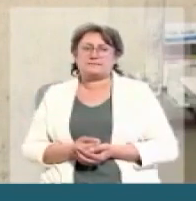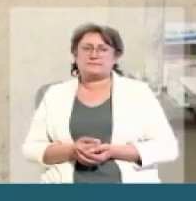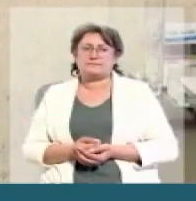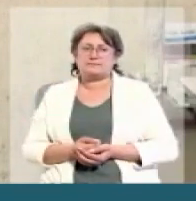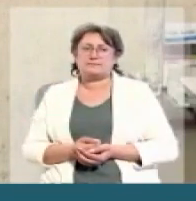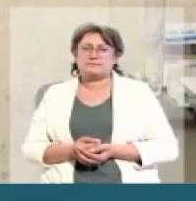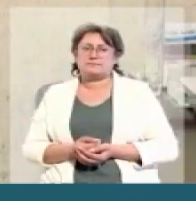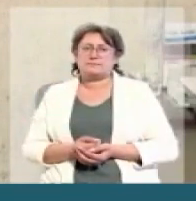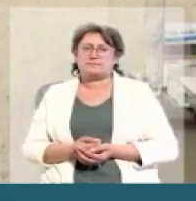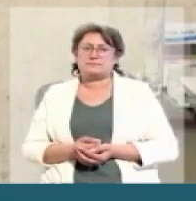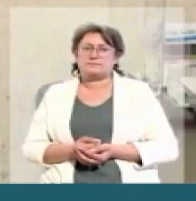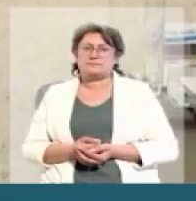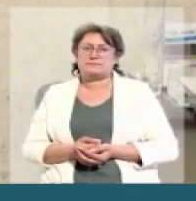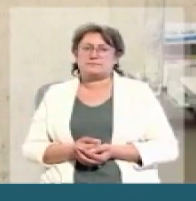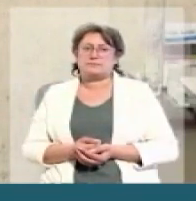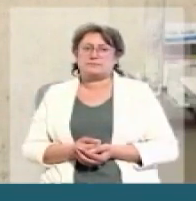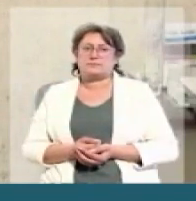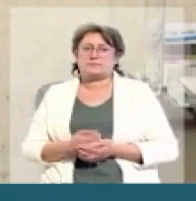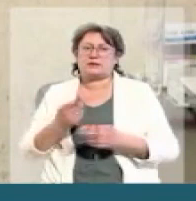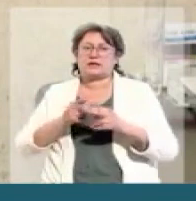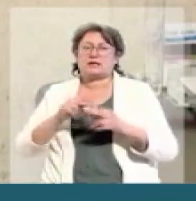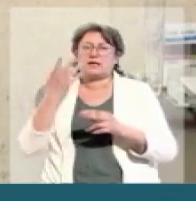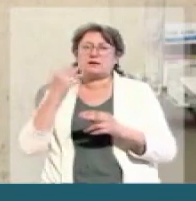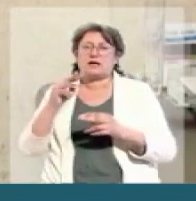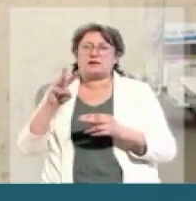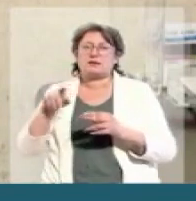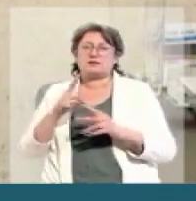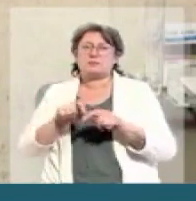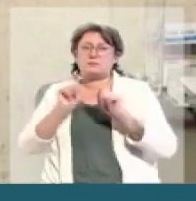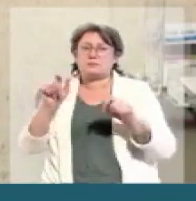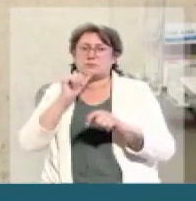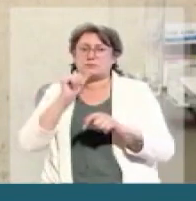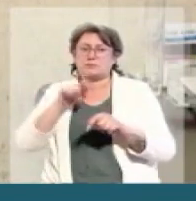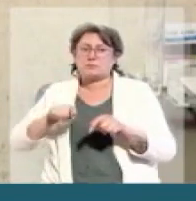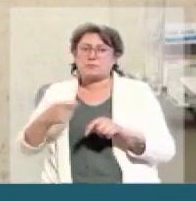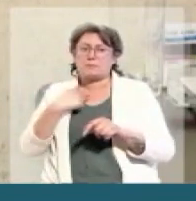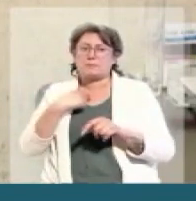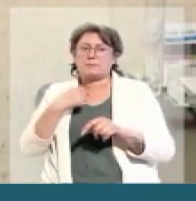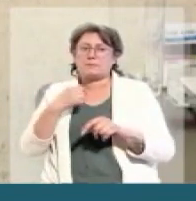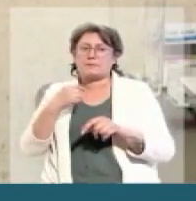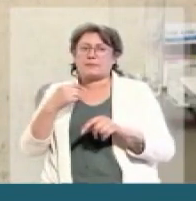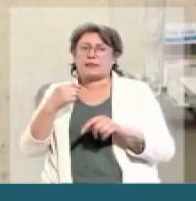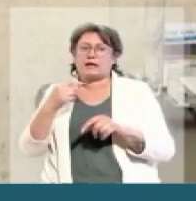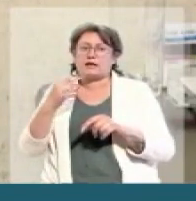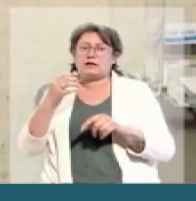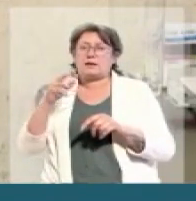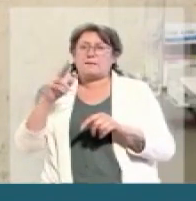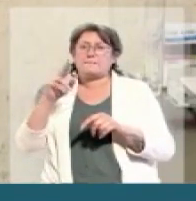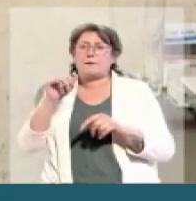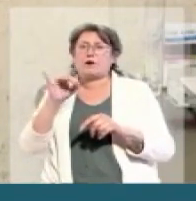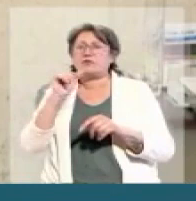именно из-за этого у нас было, когда мы приостанавливали паровые котлы, и мы запускали именно на старом хозяйстве паровые